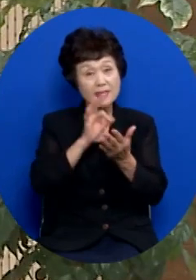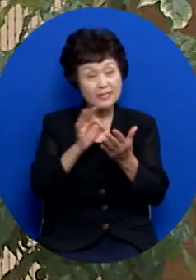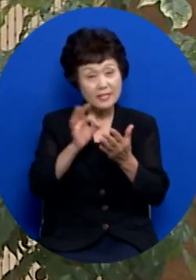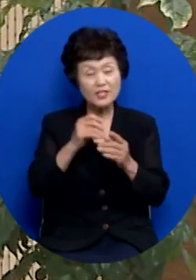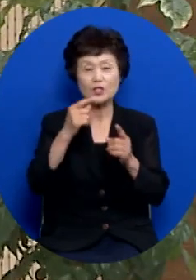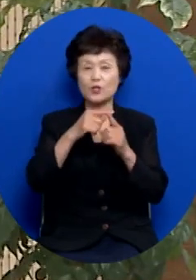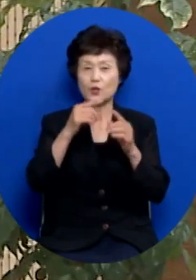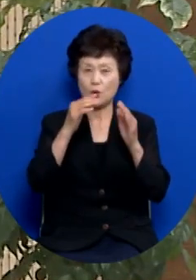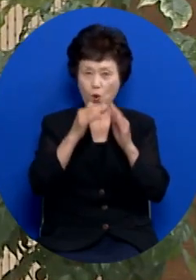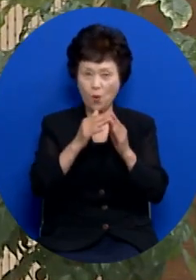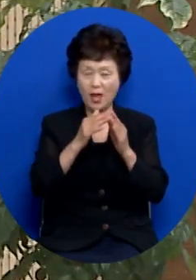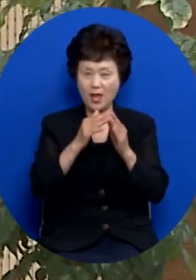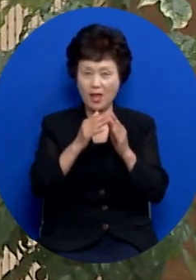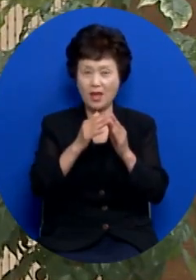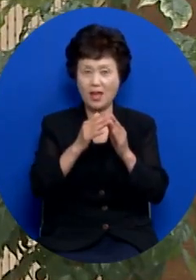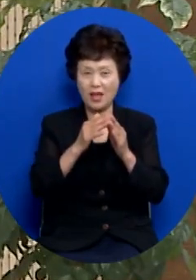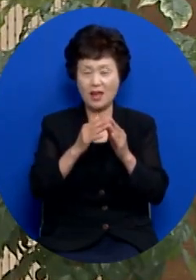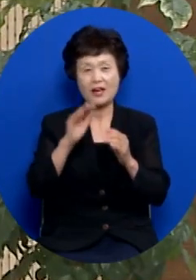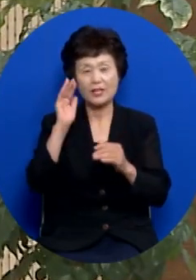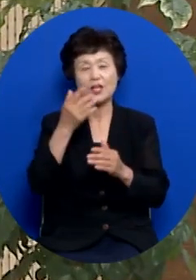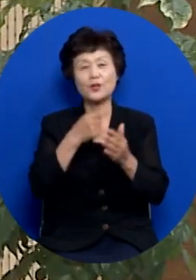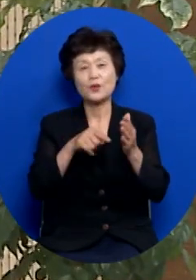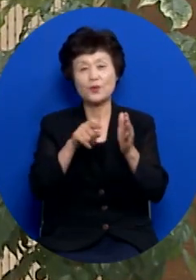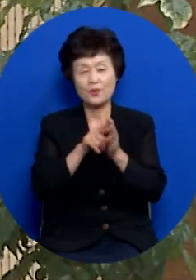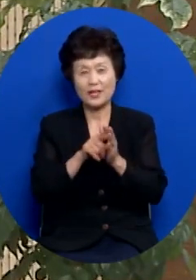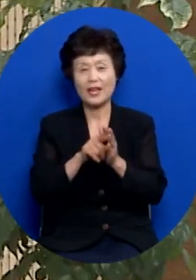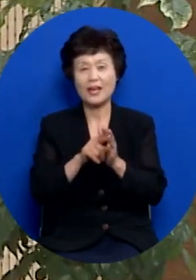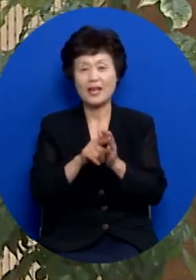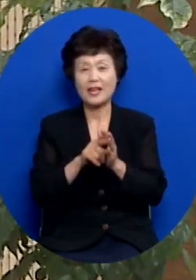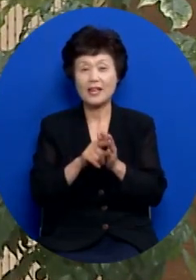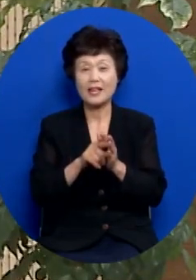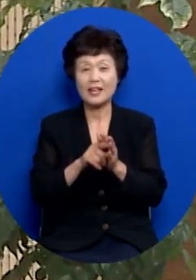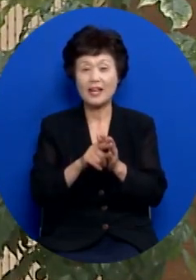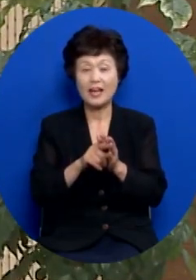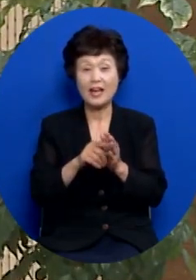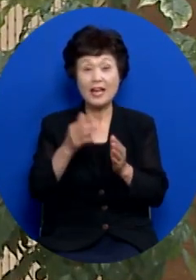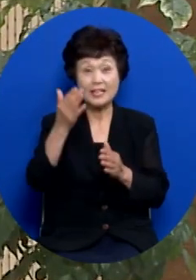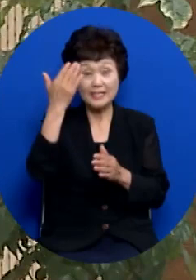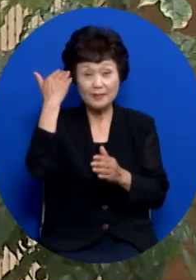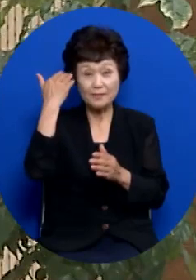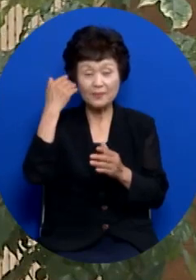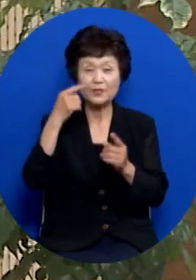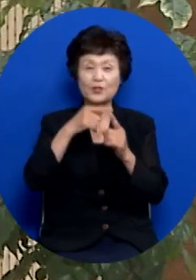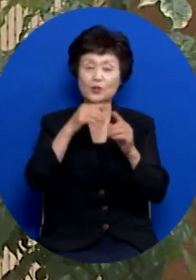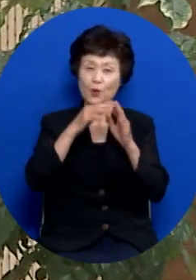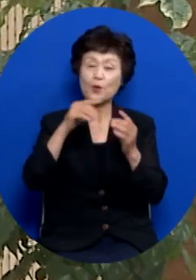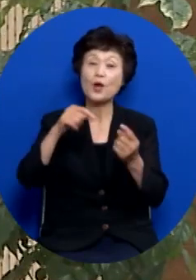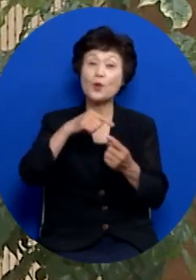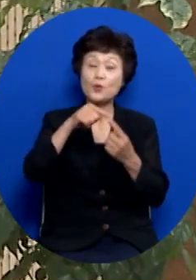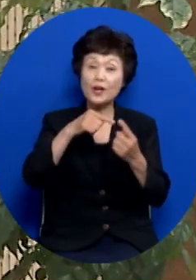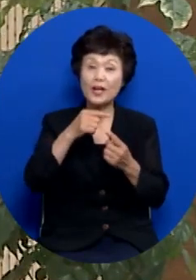교회로서의 꿈을 키우기 위해서 지난번에 우리 교회가 운영해왔던 노인대학